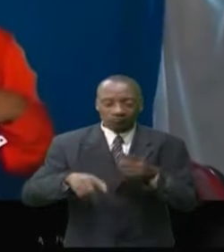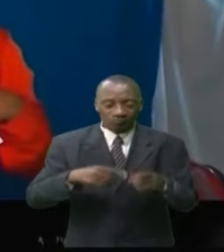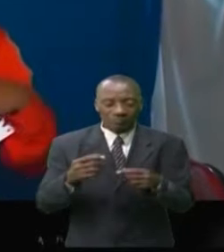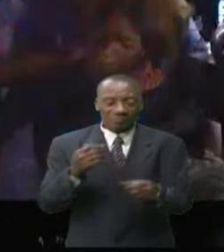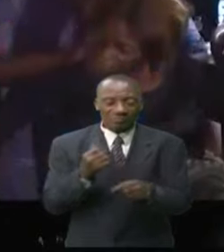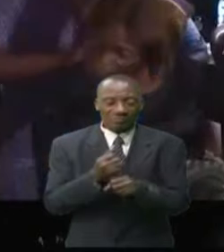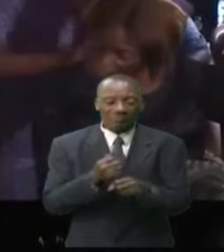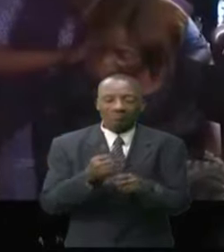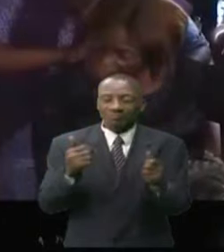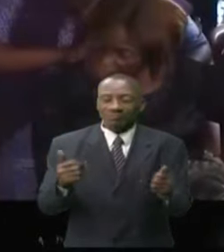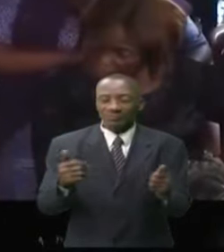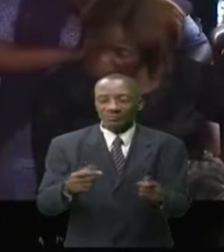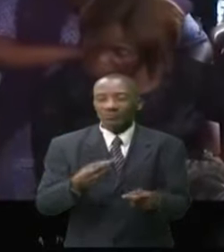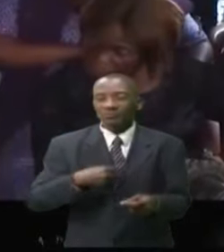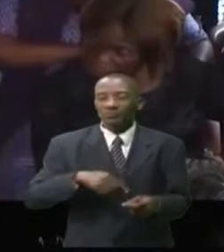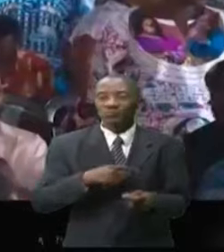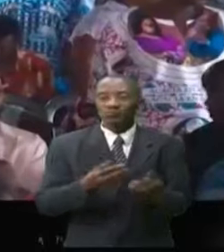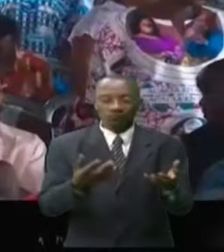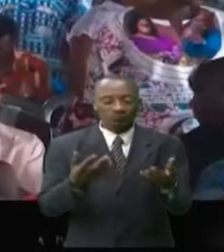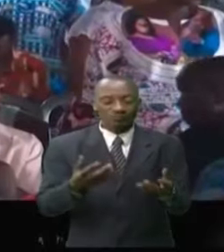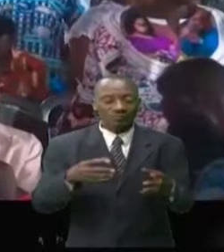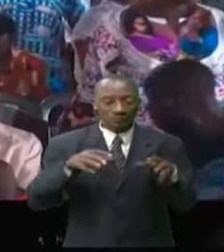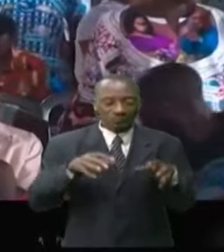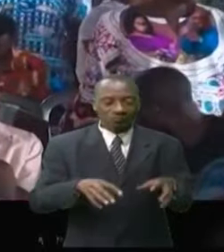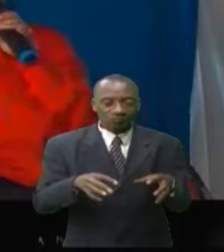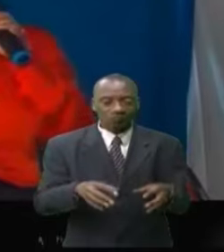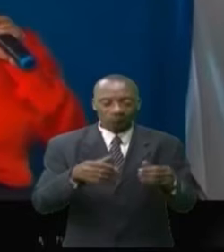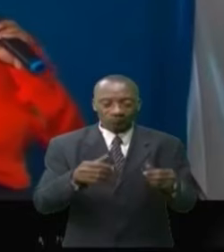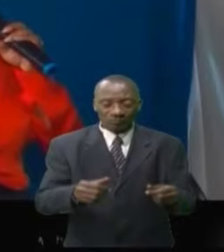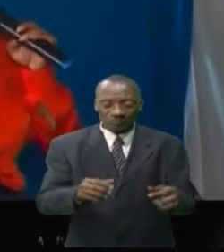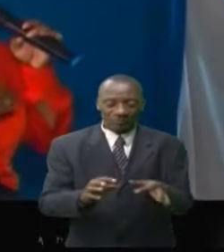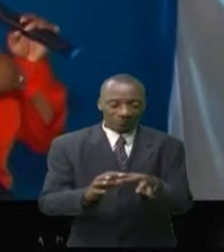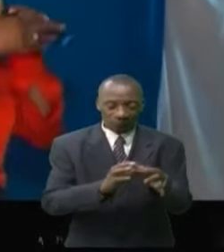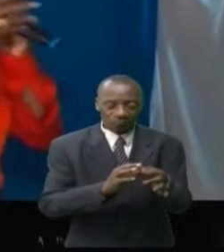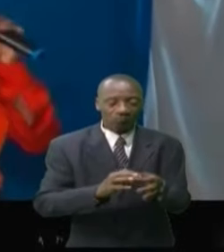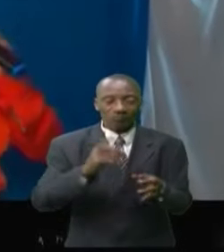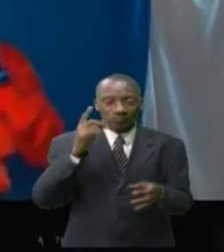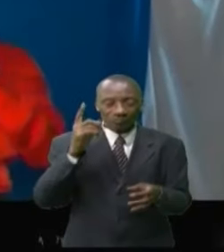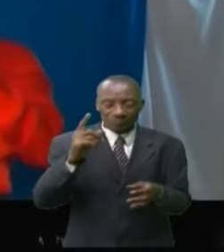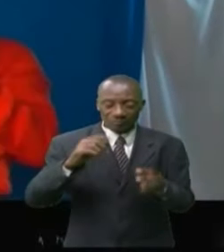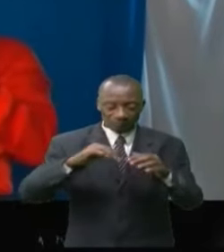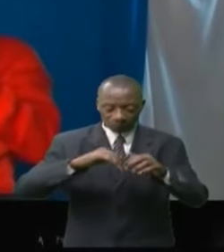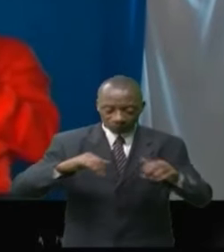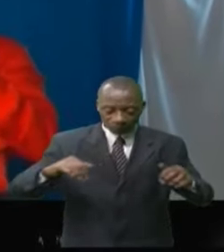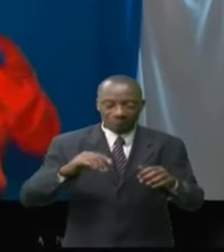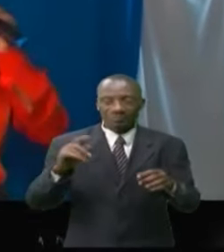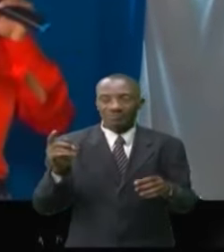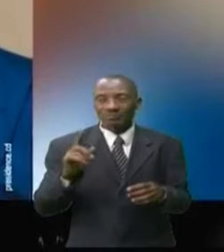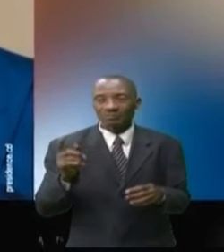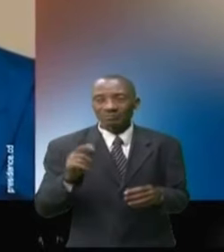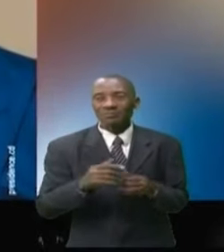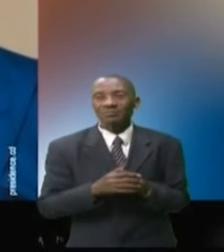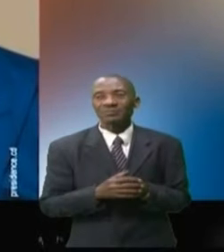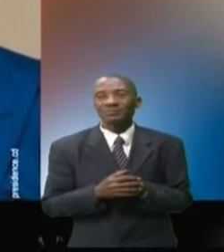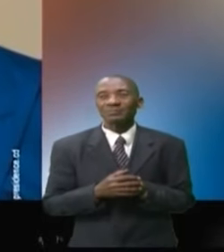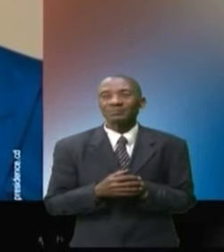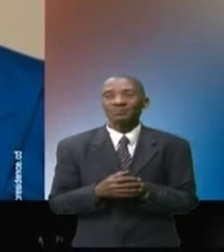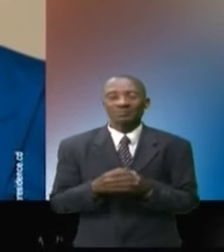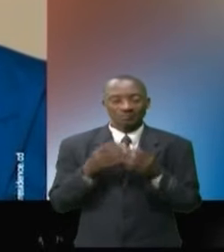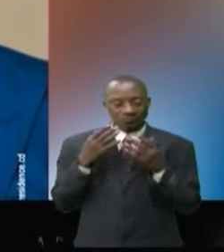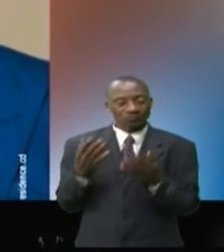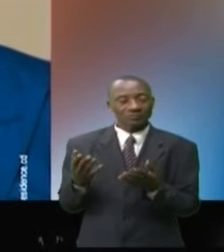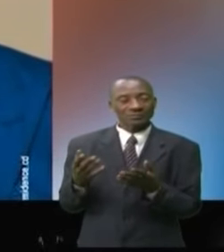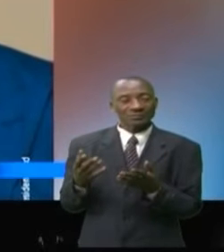rappelé à l'assistance les vertus d'un bon électeur et celle d'un bon dirigeant il a lieu de soutenir le président de la République Félix Antoine